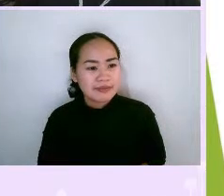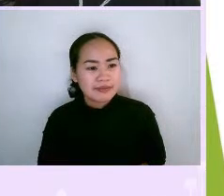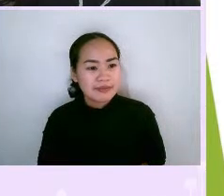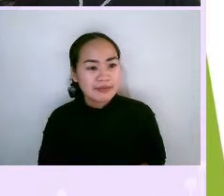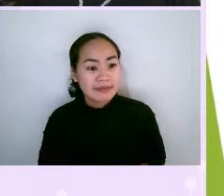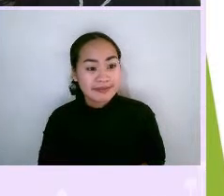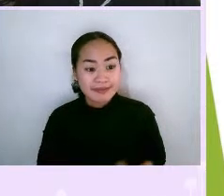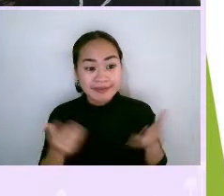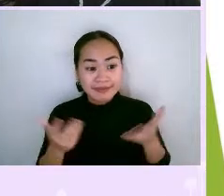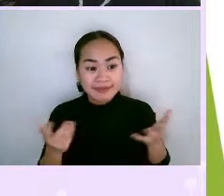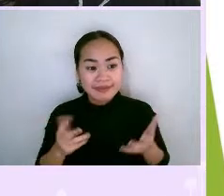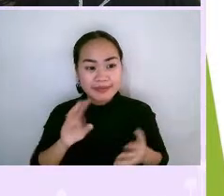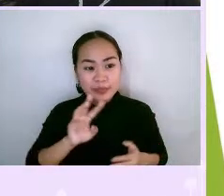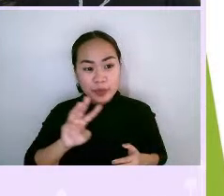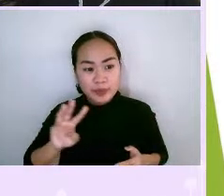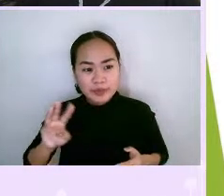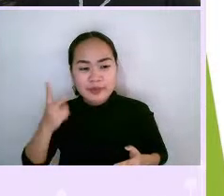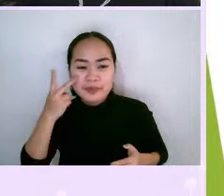websites.